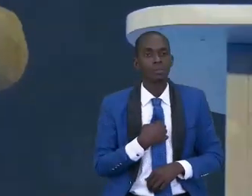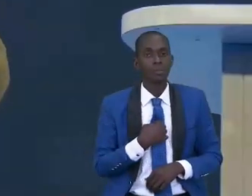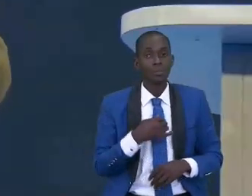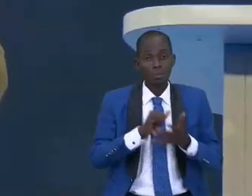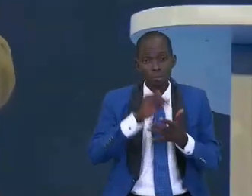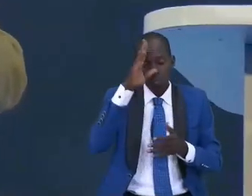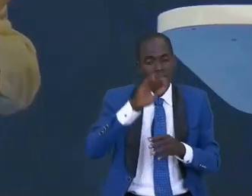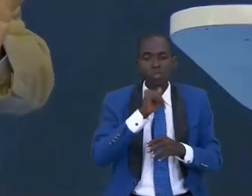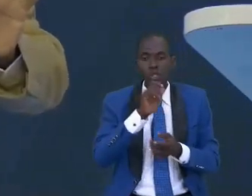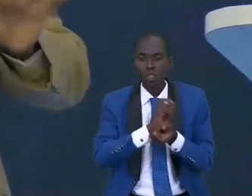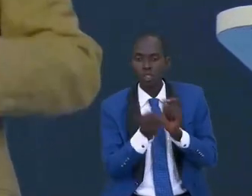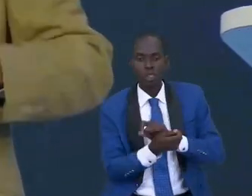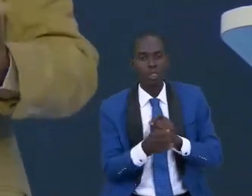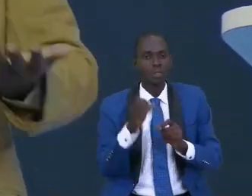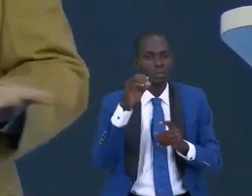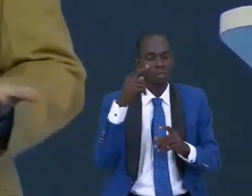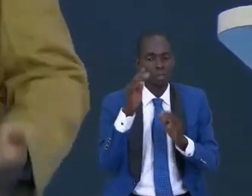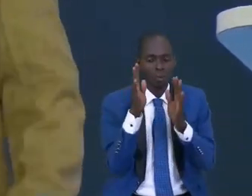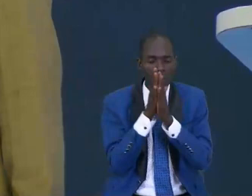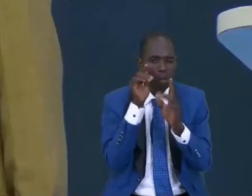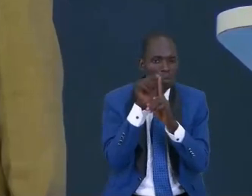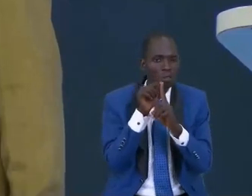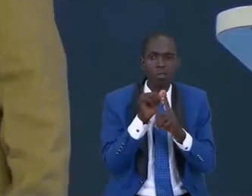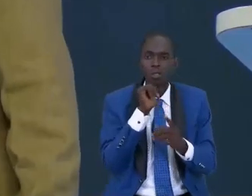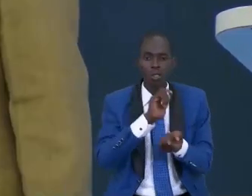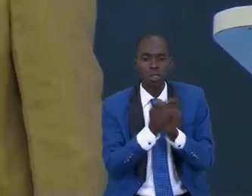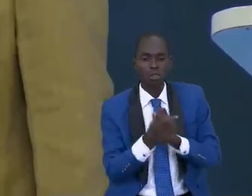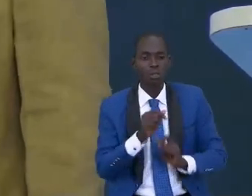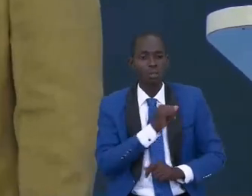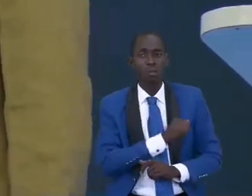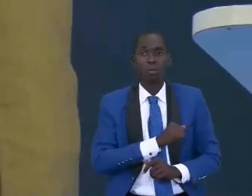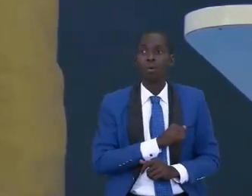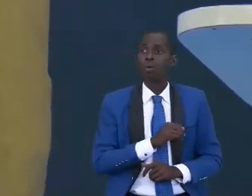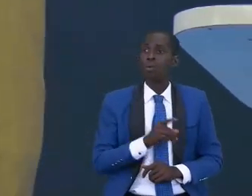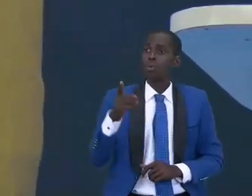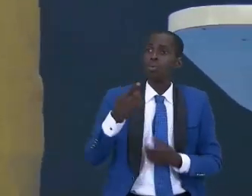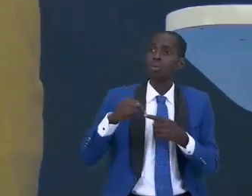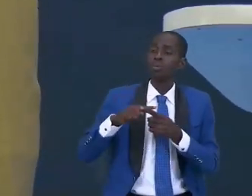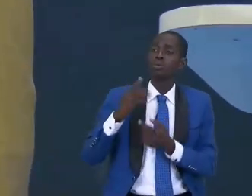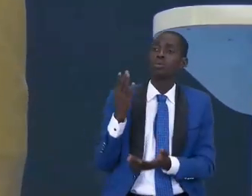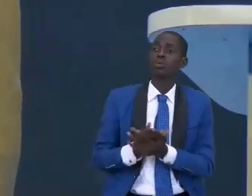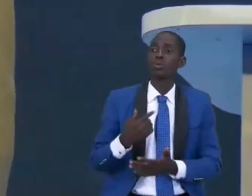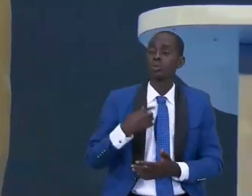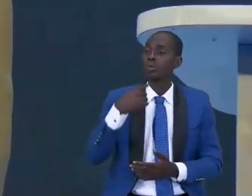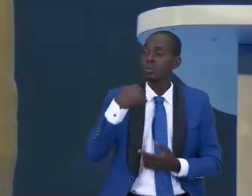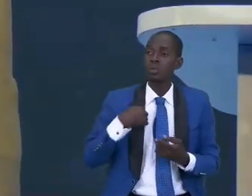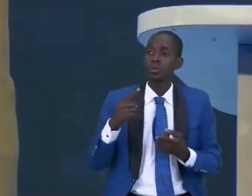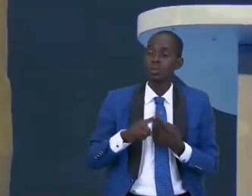Il n'a pas changé sa prière. Il n'a pas changé son attitude. Il m'empêche. Il me dit de me